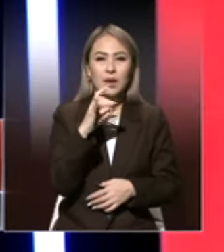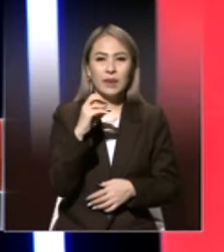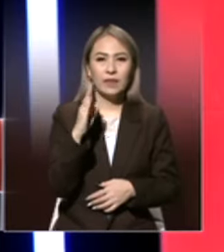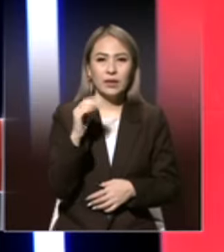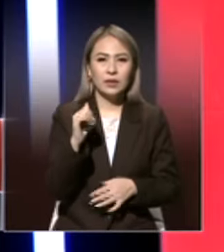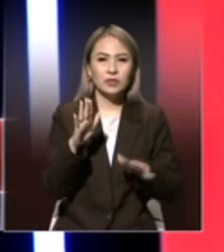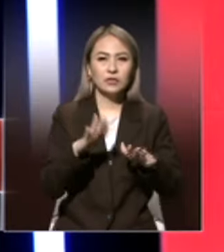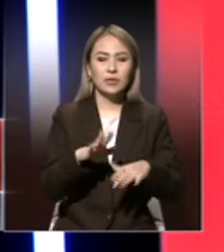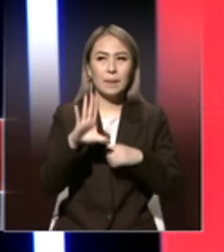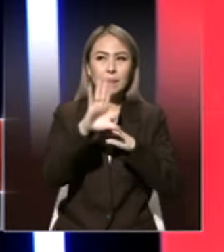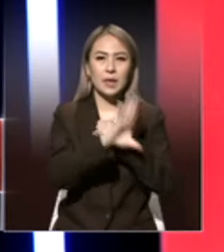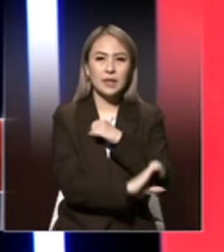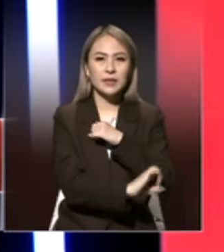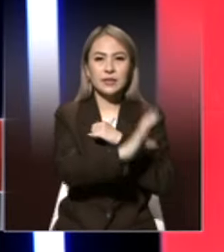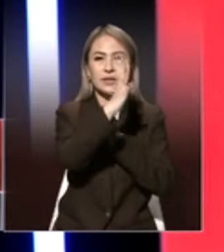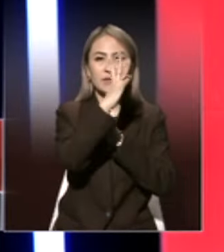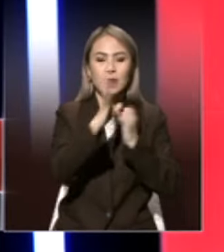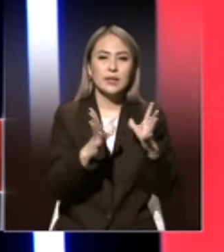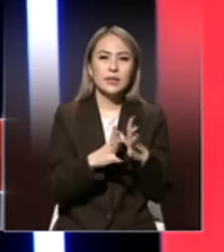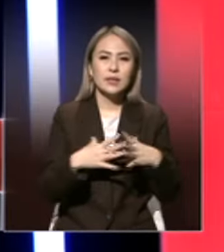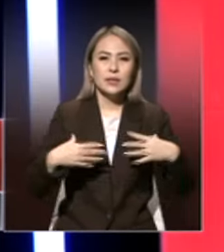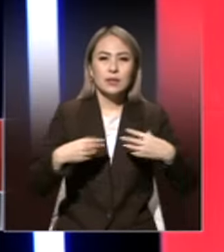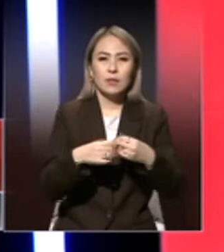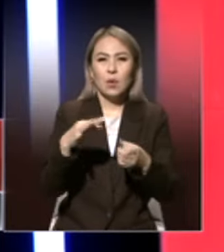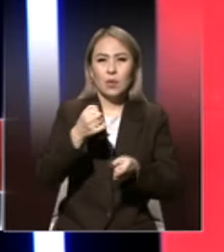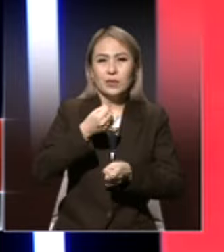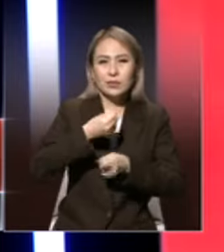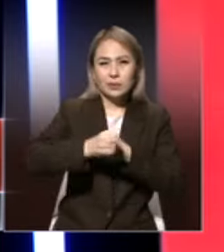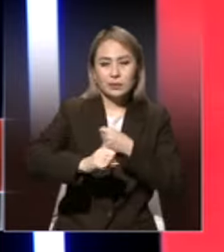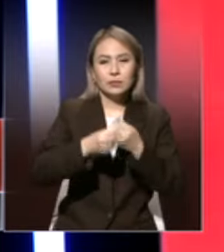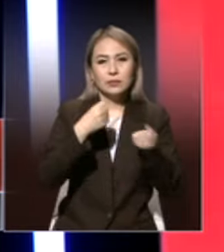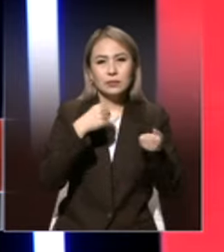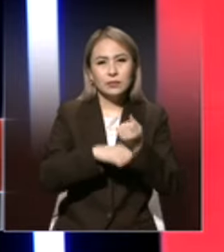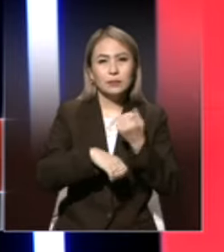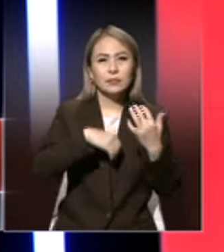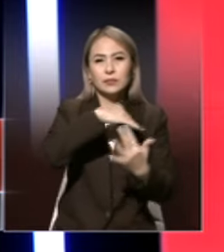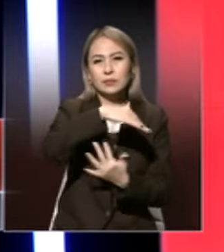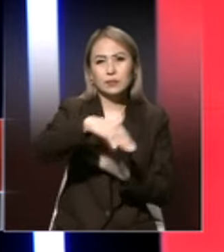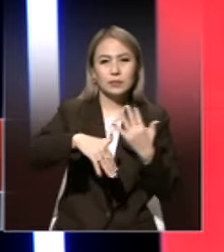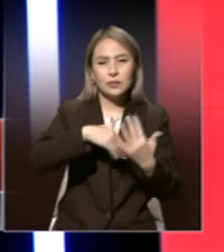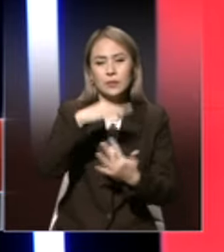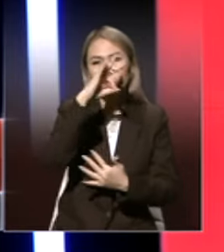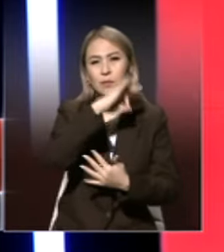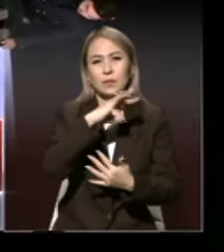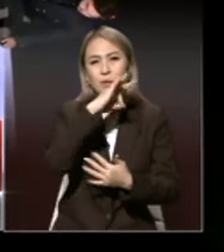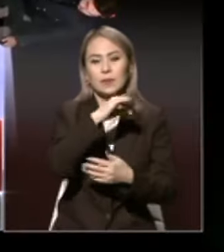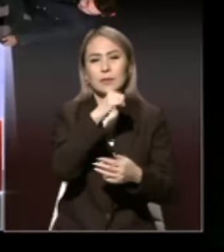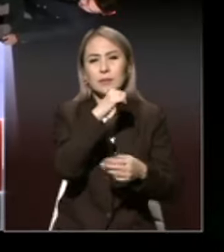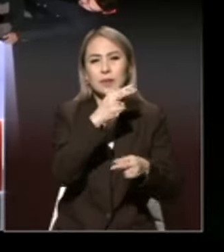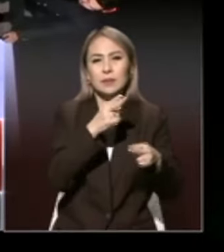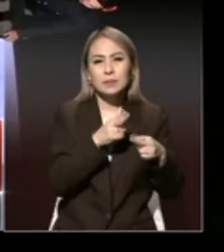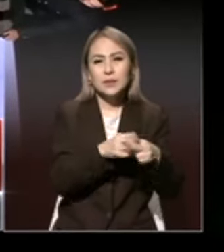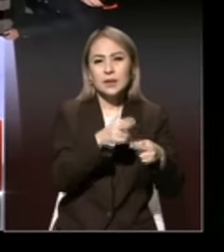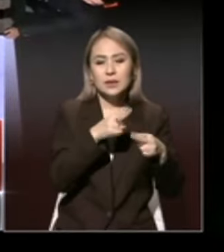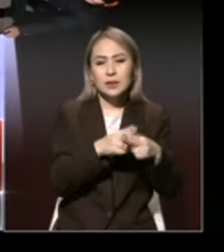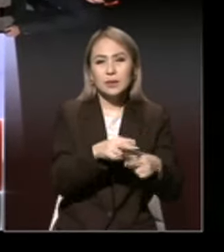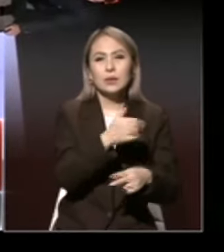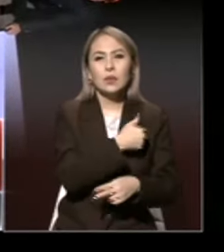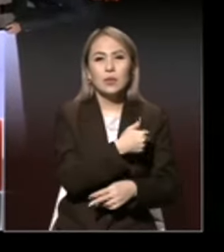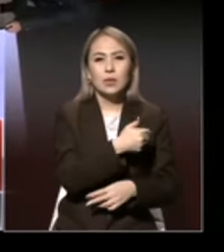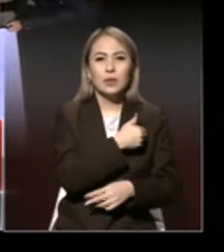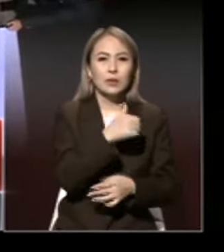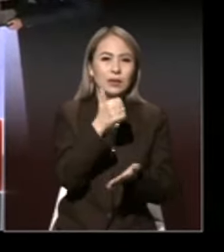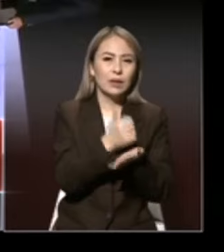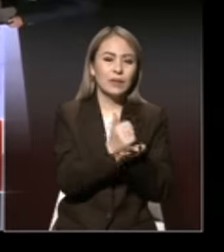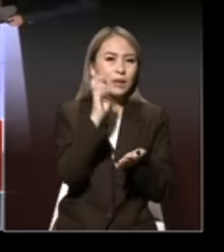кездері, әсіресе соңғы кездері осы отбасындағы зорлық-зомбылық жанжал мәселесіне барынша қарсы тұруға тырысып келе жатыр. Мемлекет басшысы